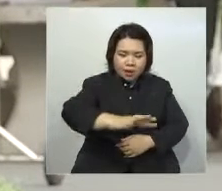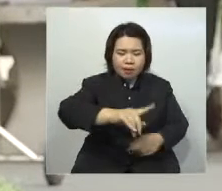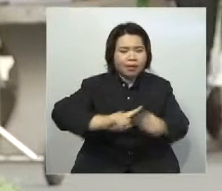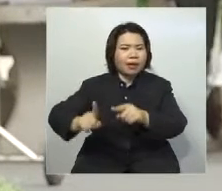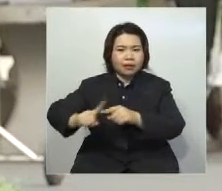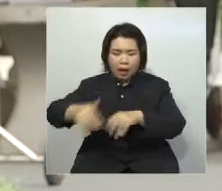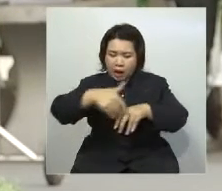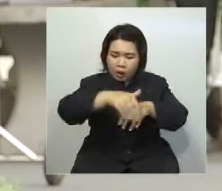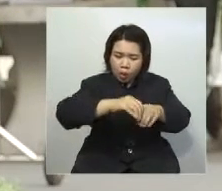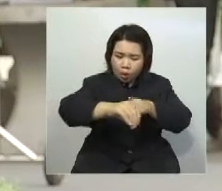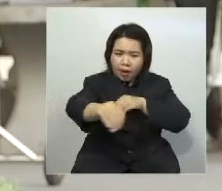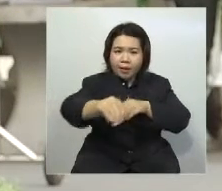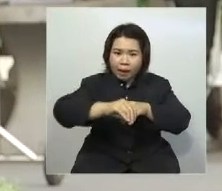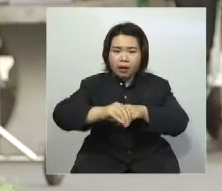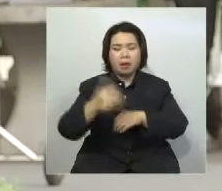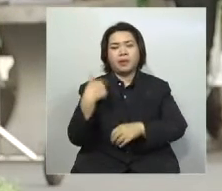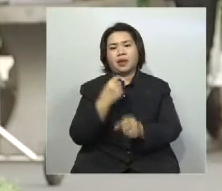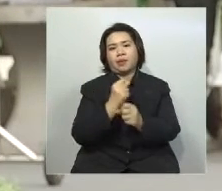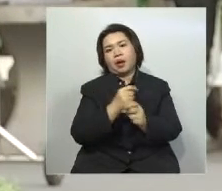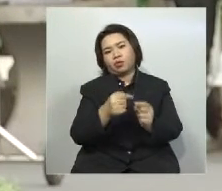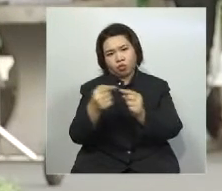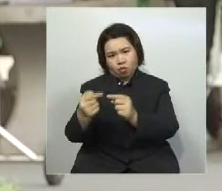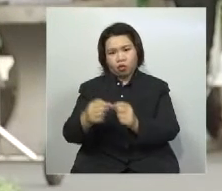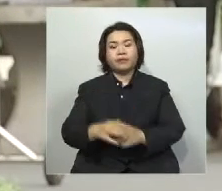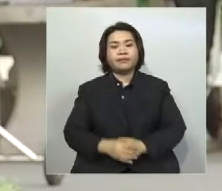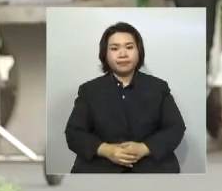านี้ก็ต้องดำเนินการให้ต่อเนื่องนะครับ